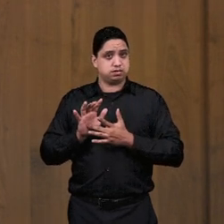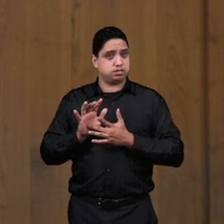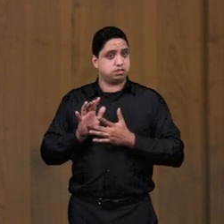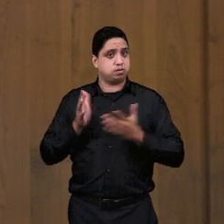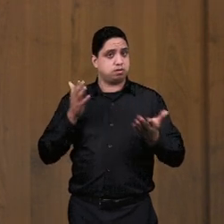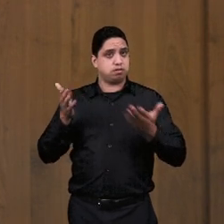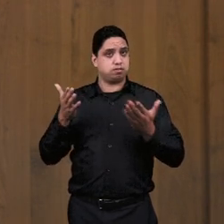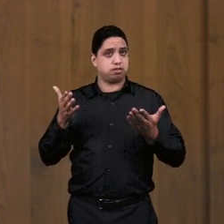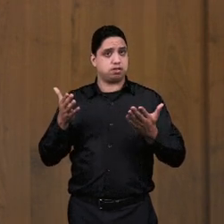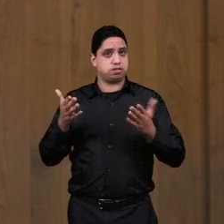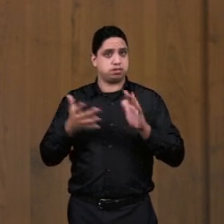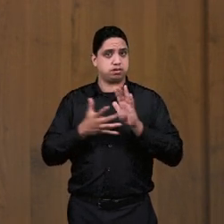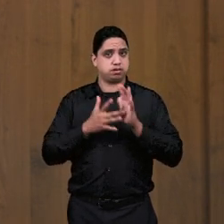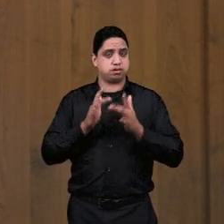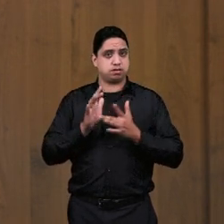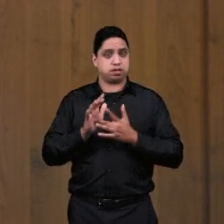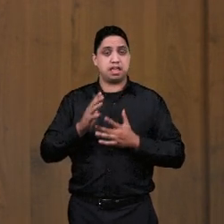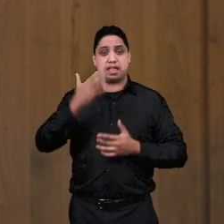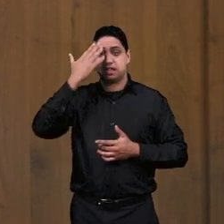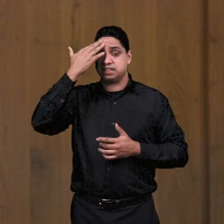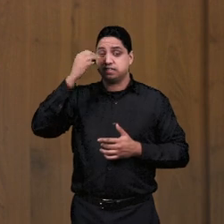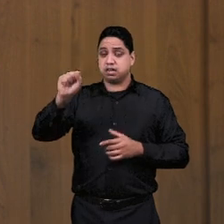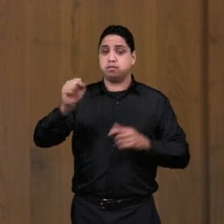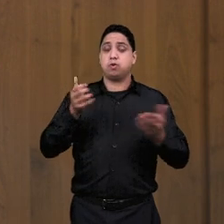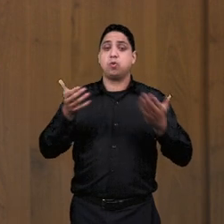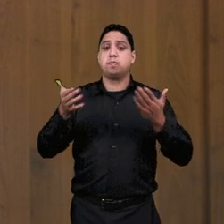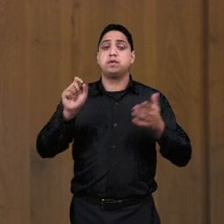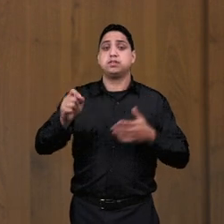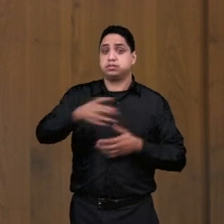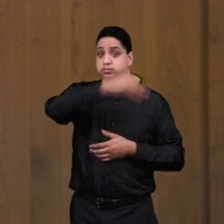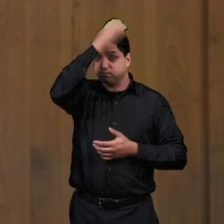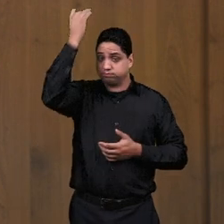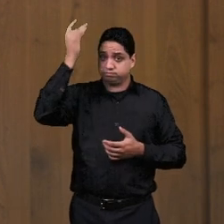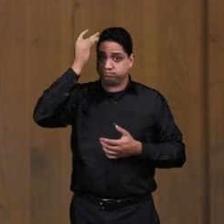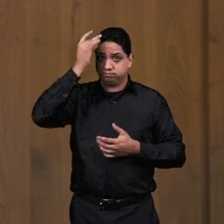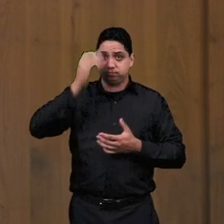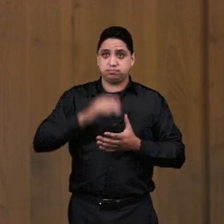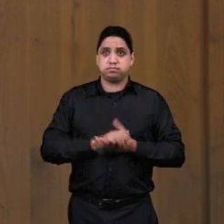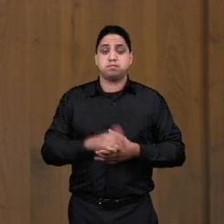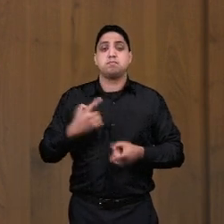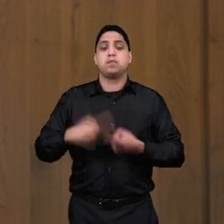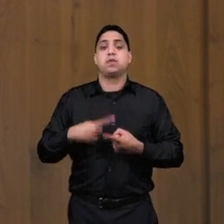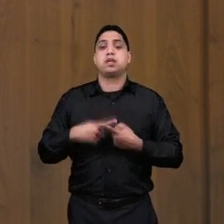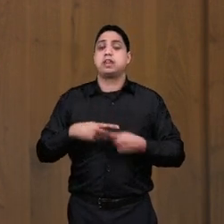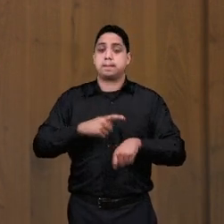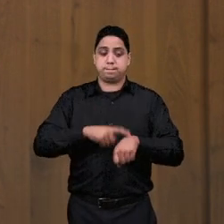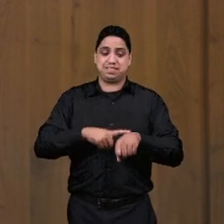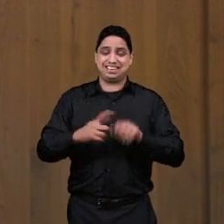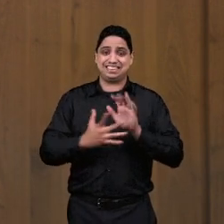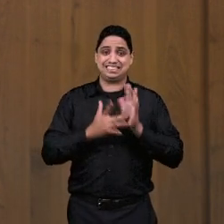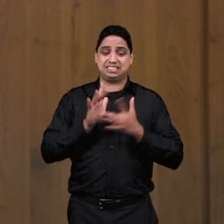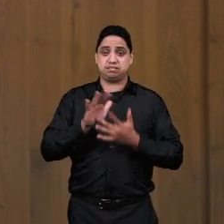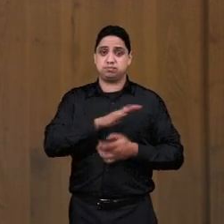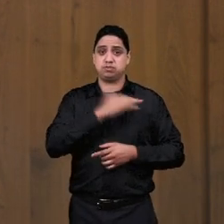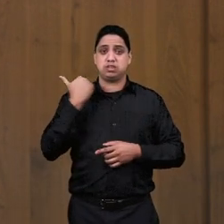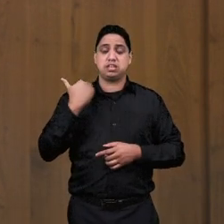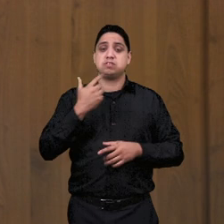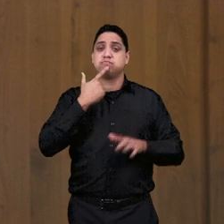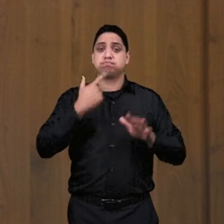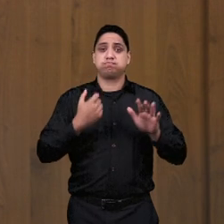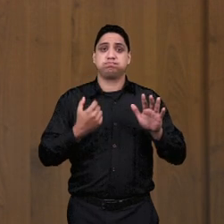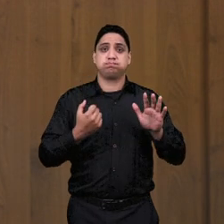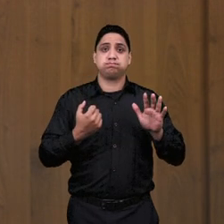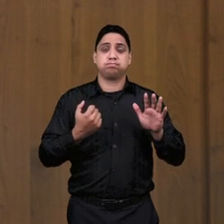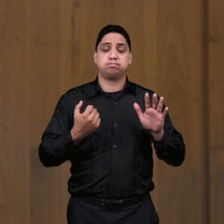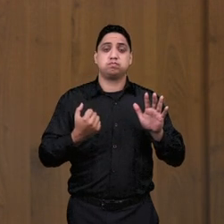était le type du Saint-Esprit, parce que quand Jésus il est mort, il a versé son Saint-Esprit sur nous. Mais